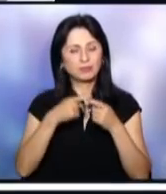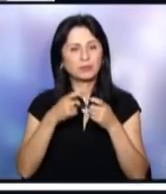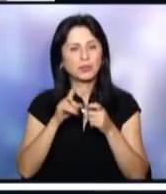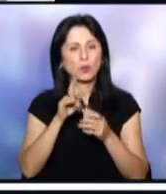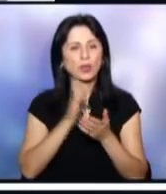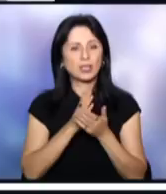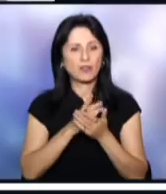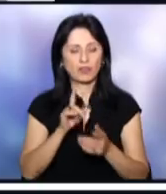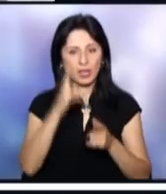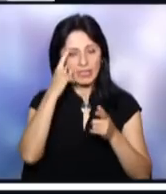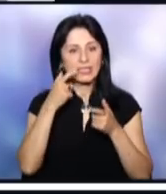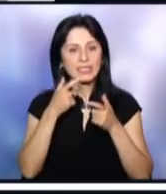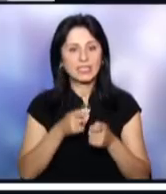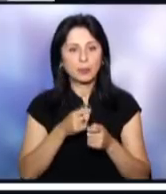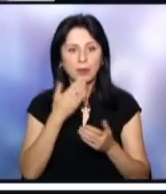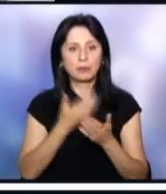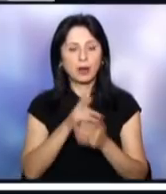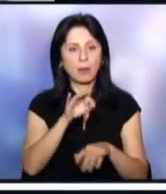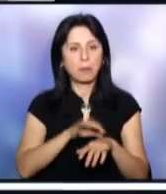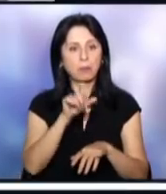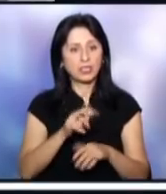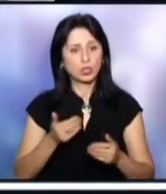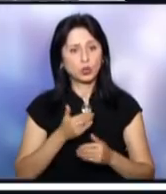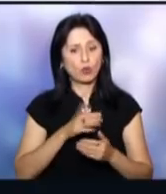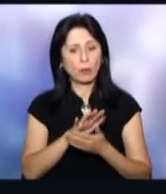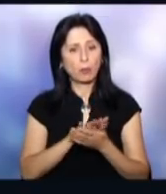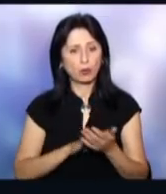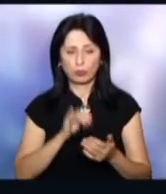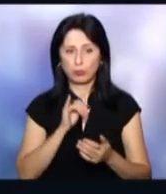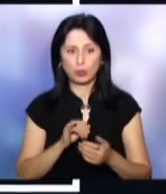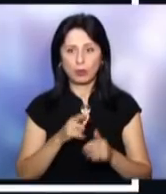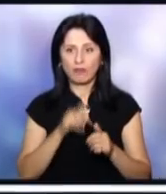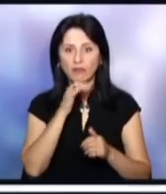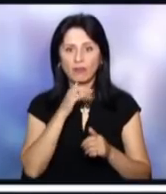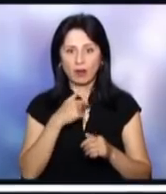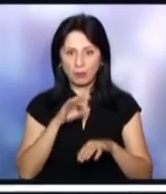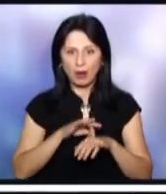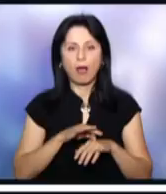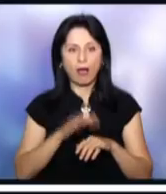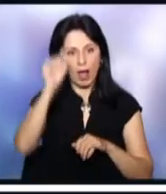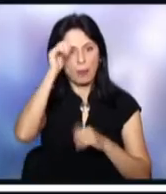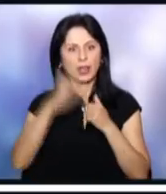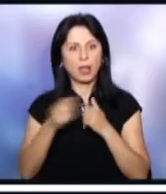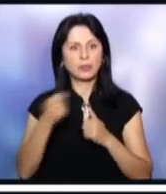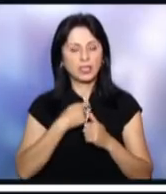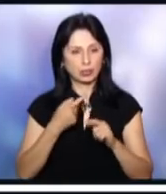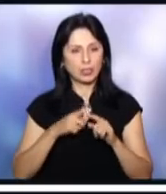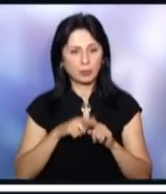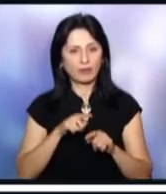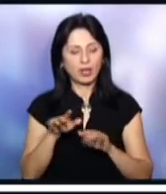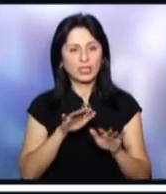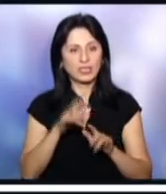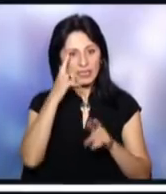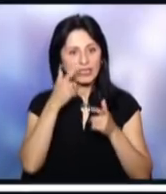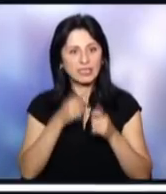მიმართ არსებული სტიგმა აისახება პაციენტების ცხოვრების ხარისხზე. კვლევამ აჩვენა, რომ არსებული სტიგმა გავლენას ახდენს